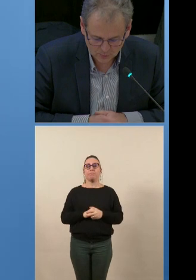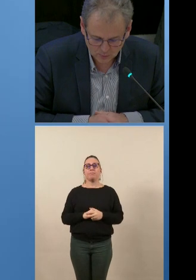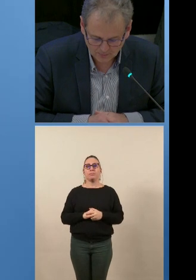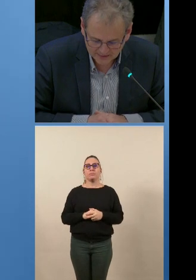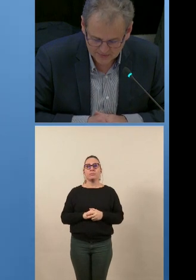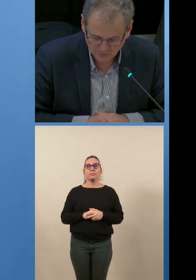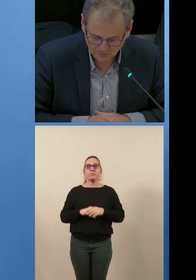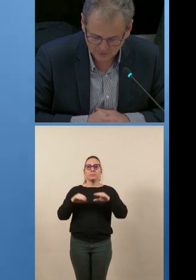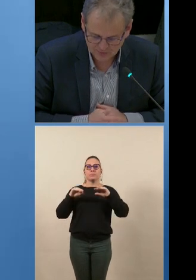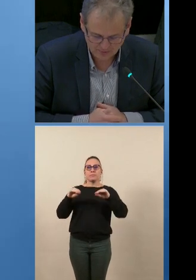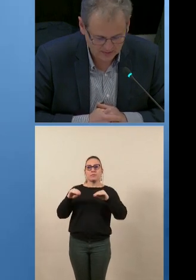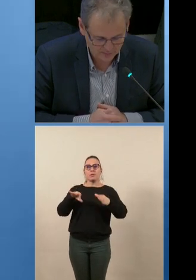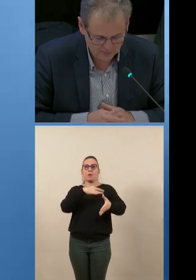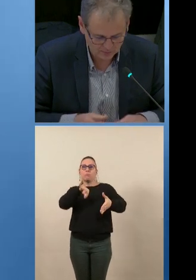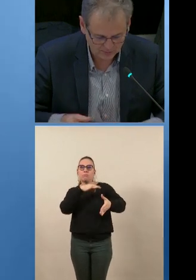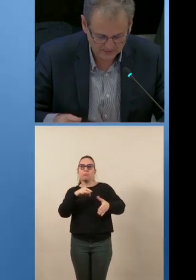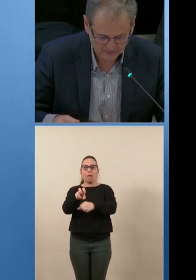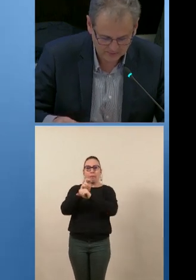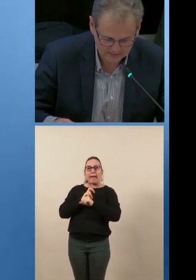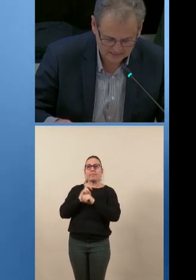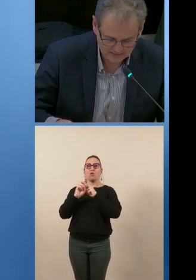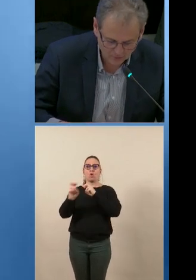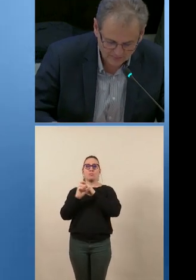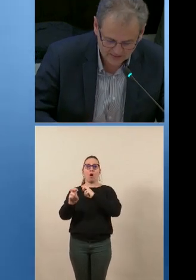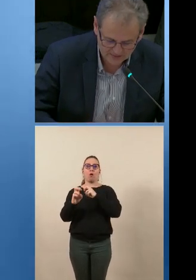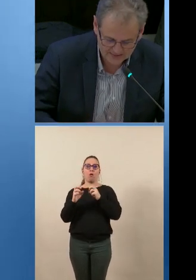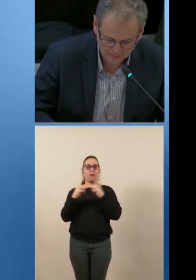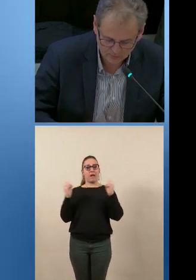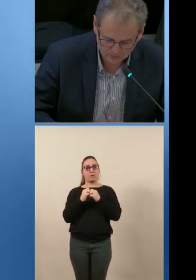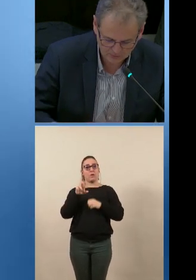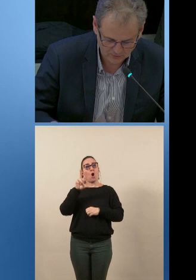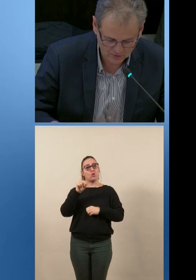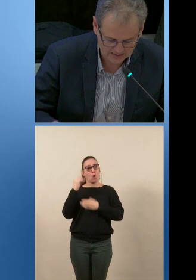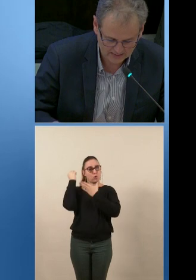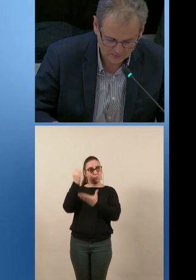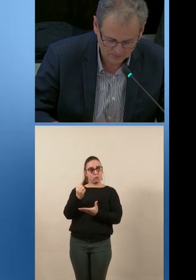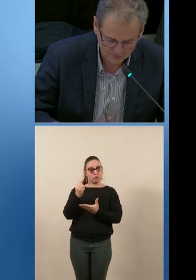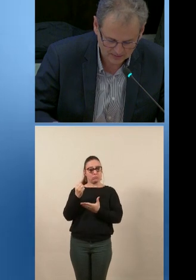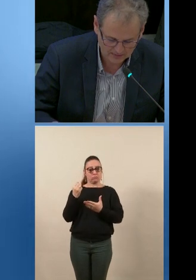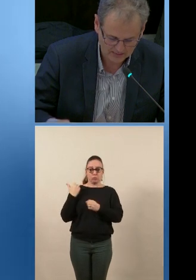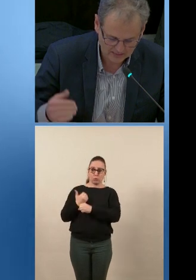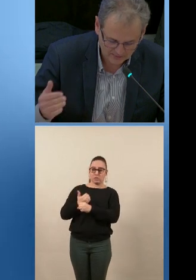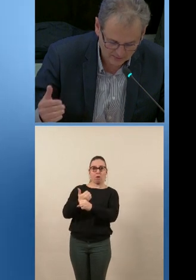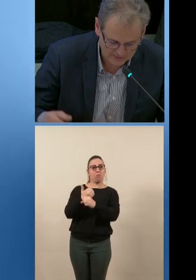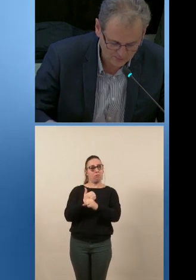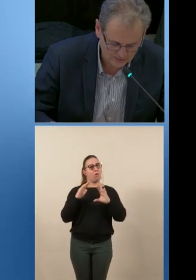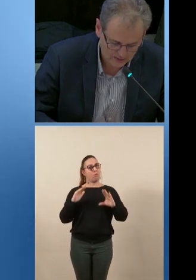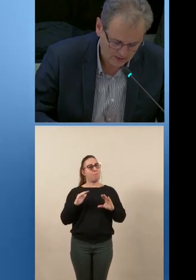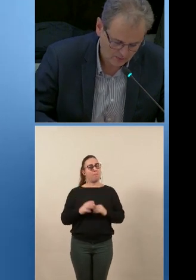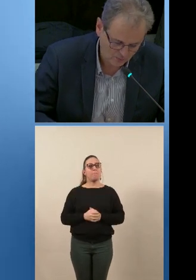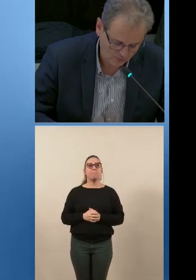des cours près d'instrument transport gratuit pour le Conservatoire 30 bénéficiaires de bourse chaque année donc une